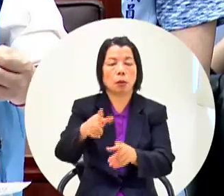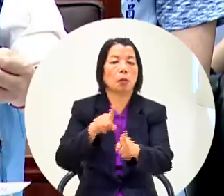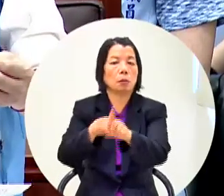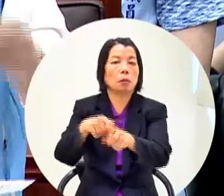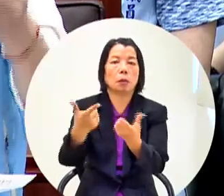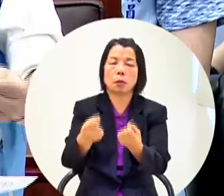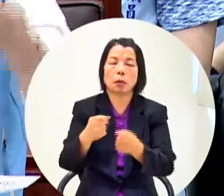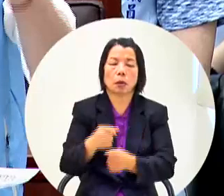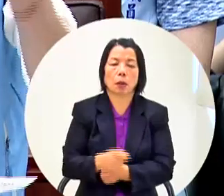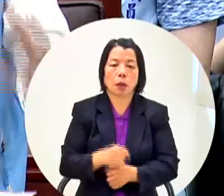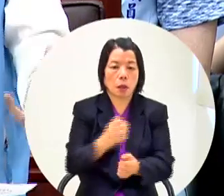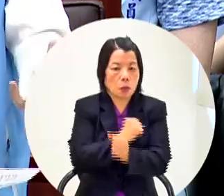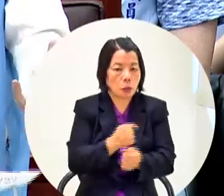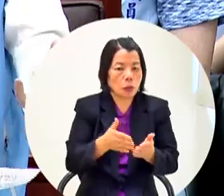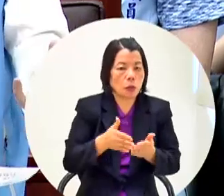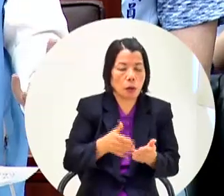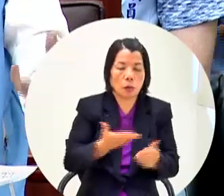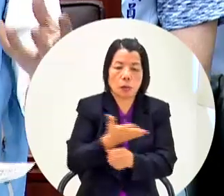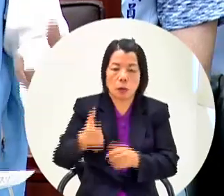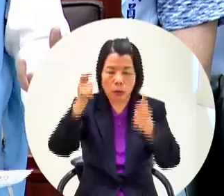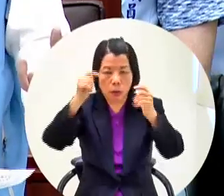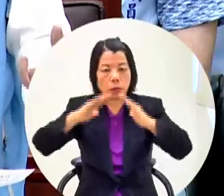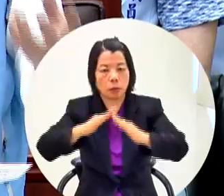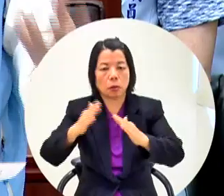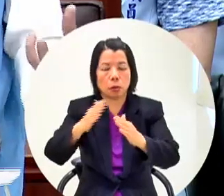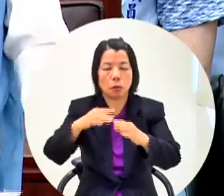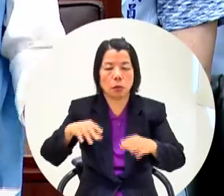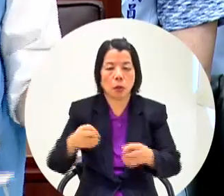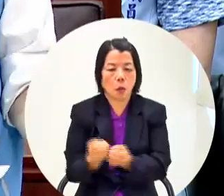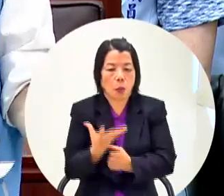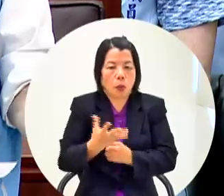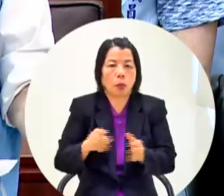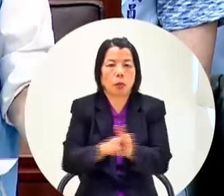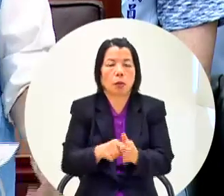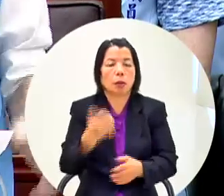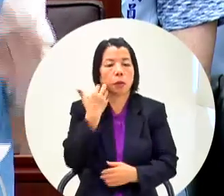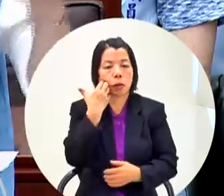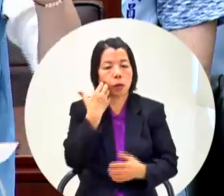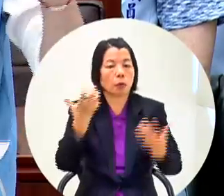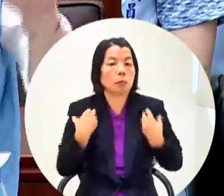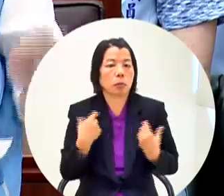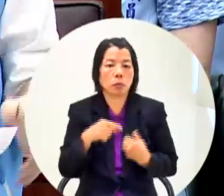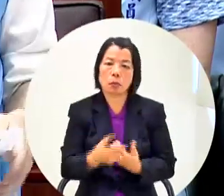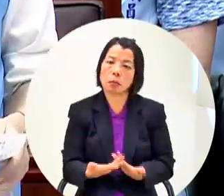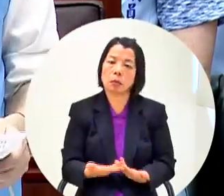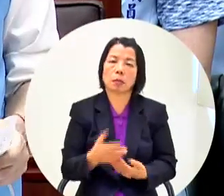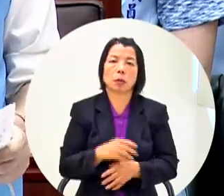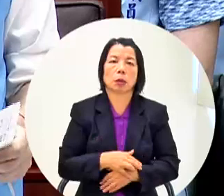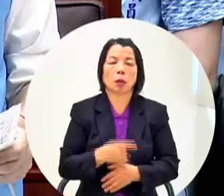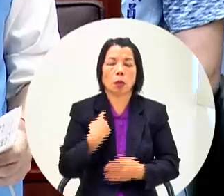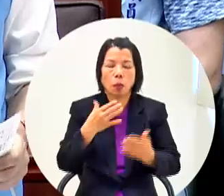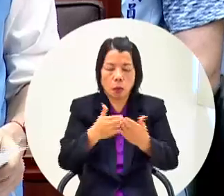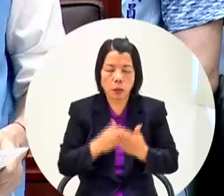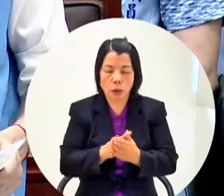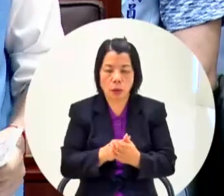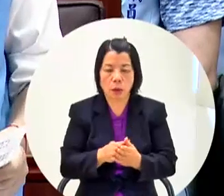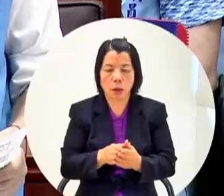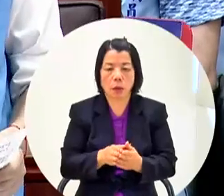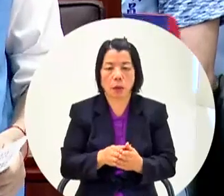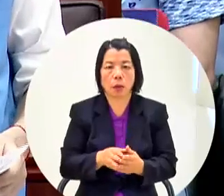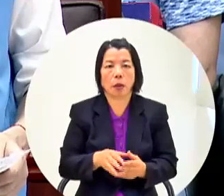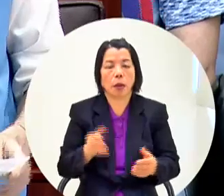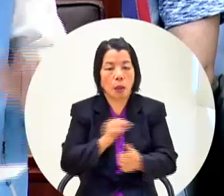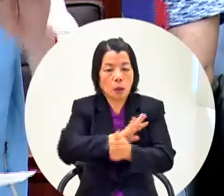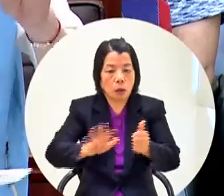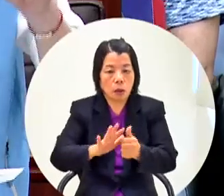高雄市传染产生破口，请问谁敢负这个责任？所以我们绝对无意制造恐慌，我们是希望市民